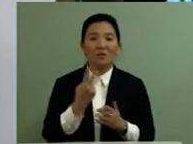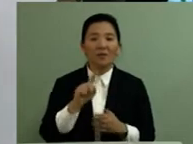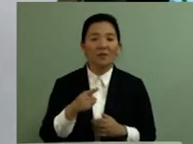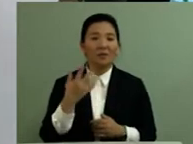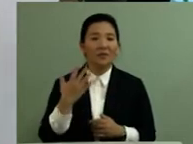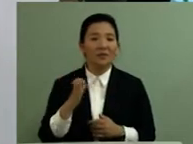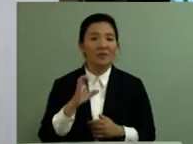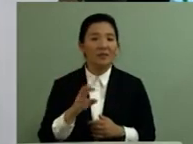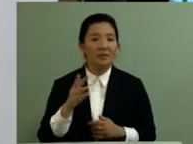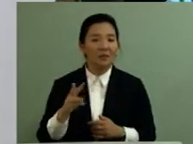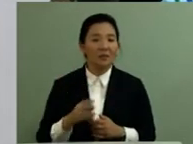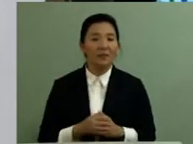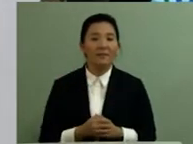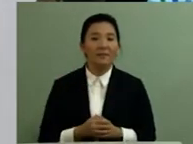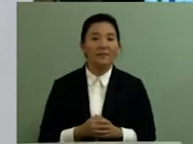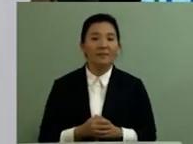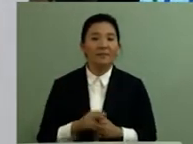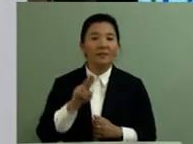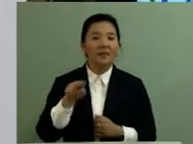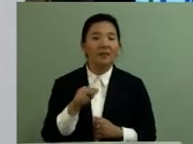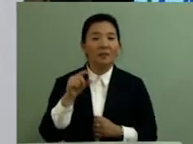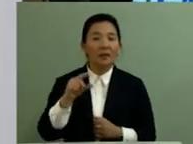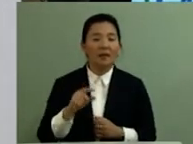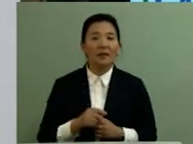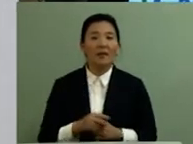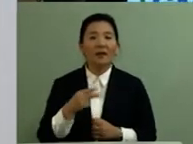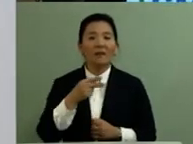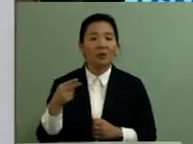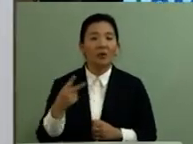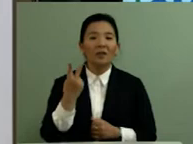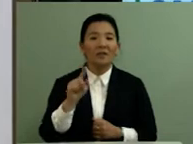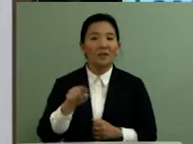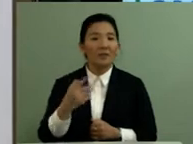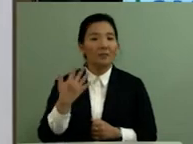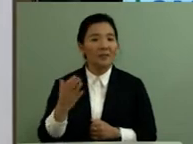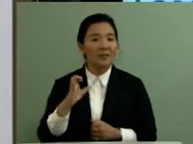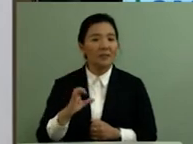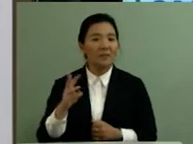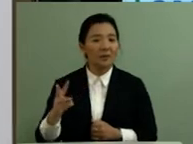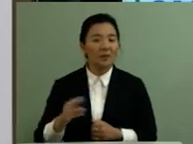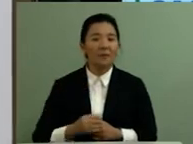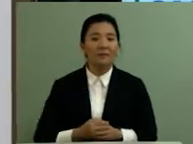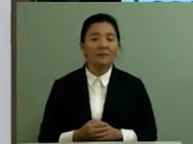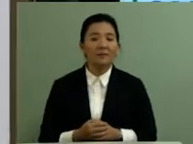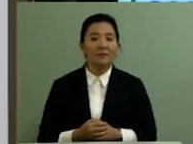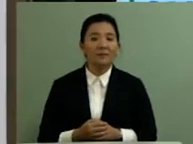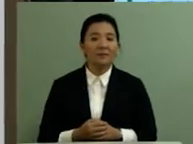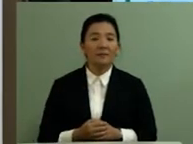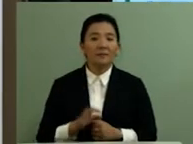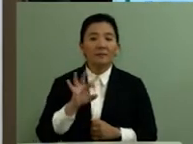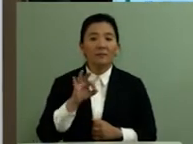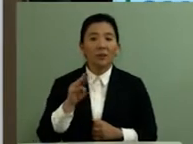2,5 сантиметра. D малое равно 2,5 сантиметра.